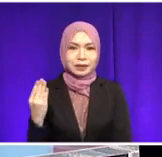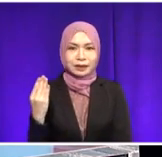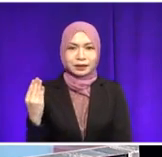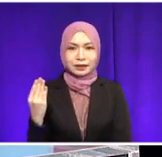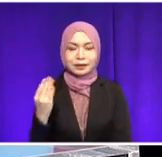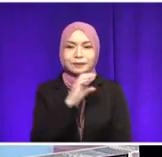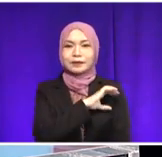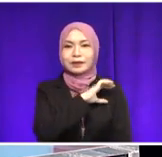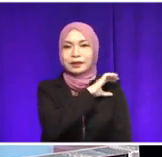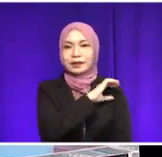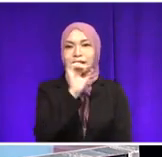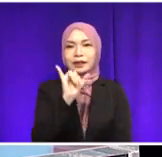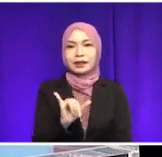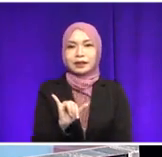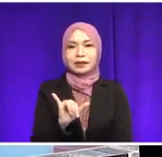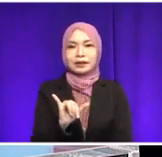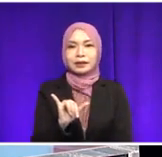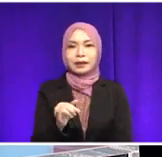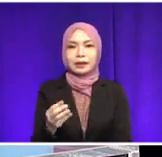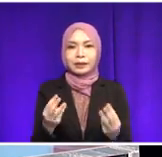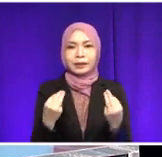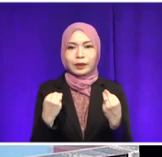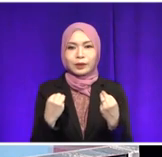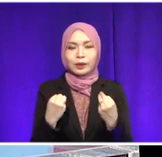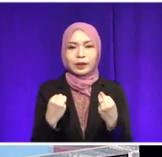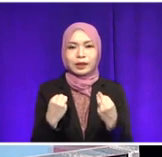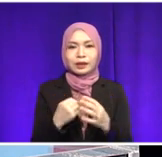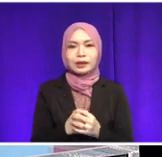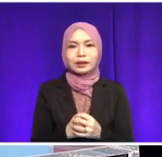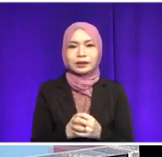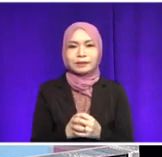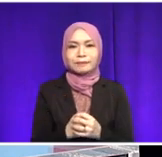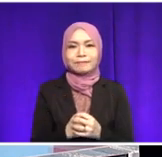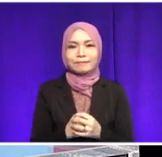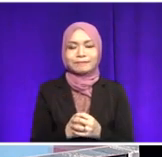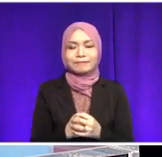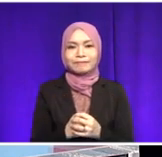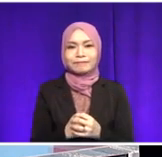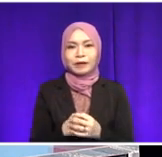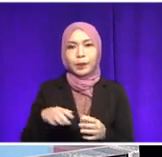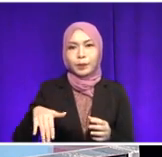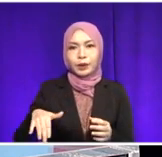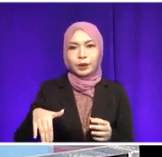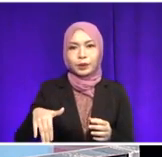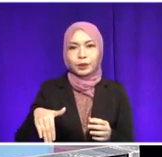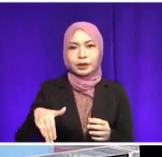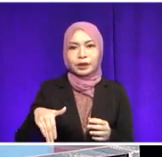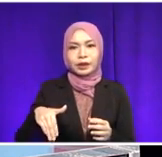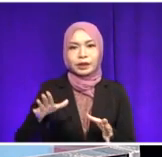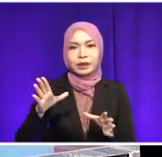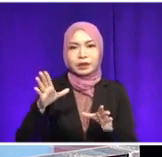diperlukan oleh pelanggan yaitu kehendak pelanggan tadi masih belum dicapai walaupun sudah ada